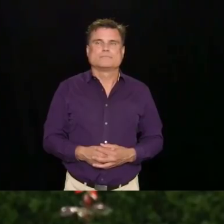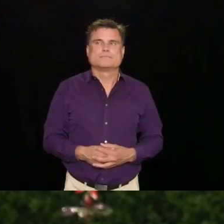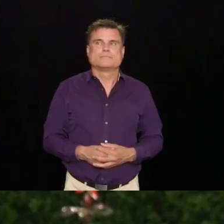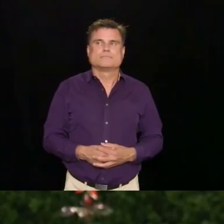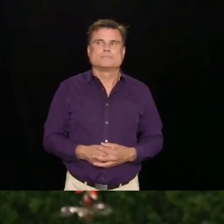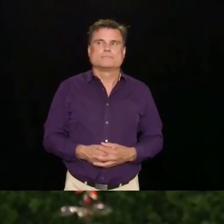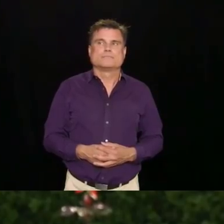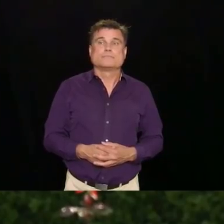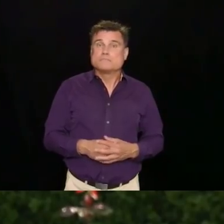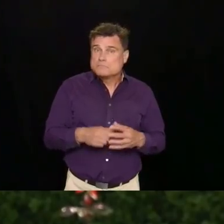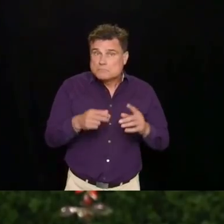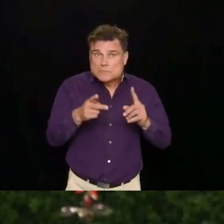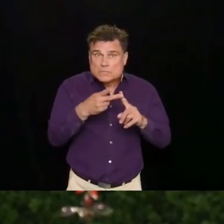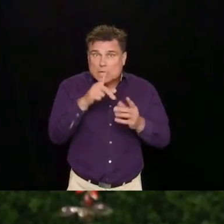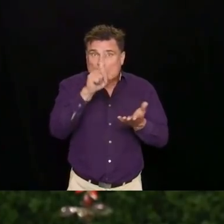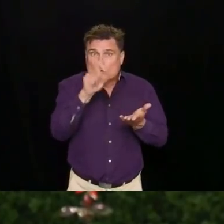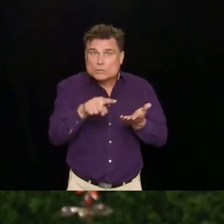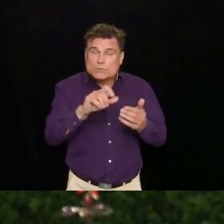question supplémentaire?